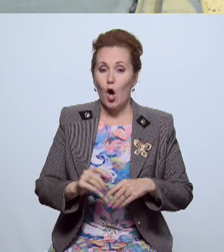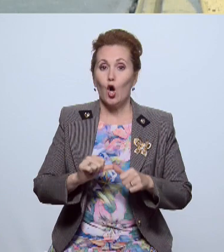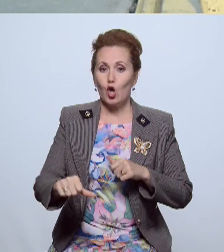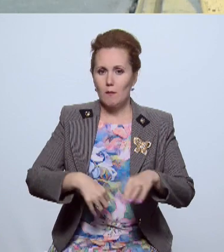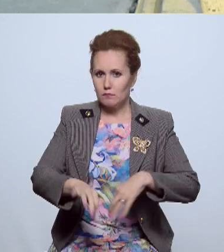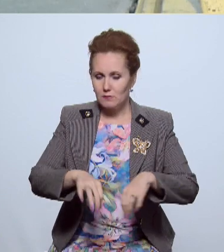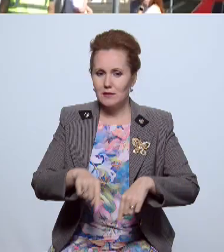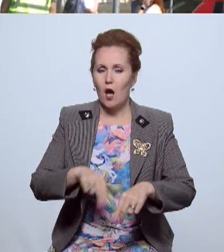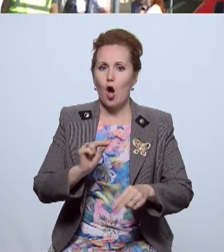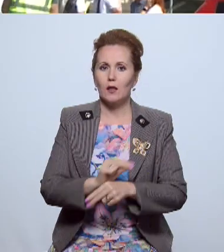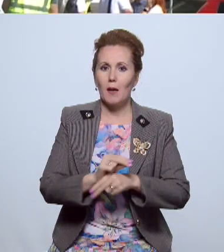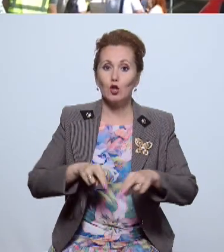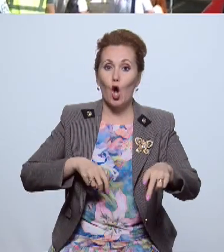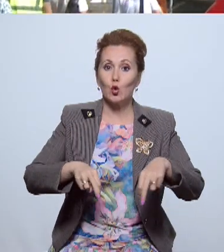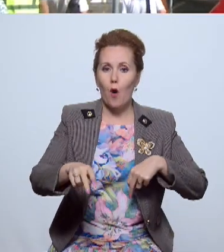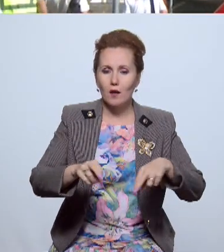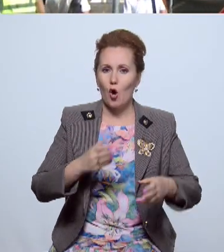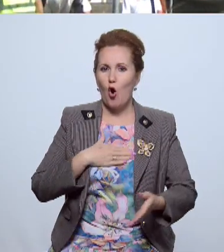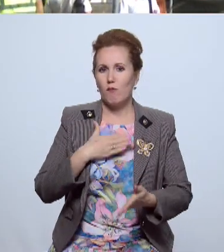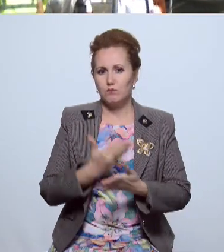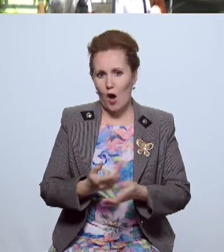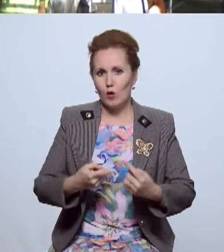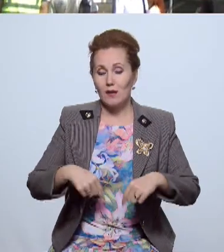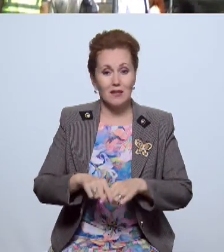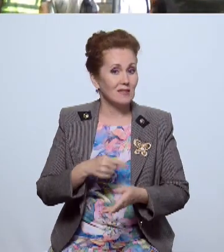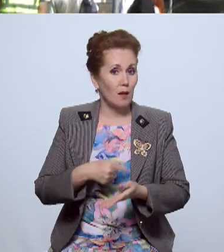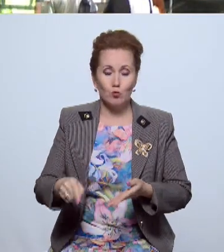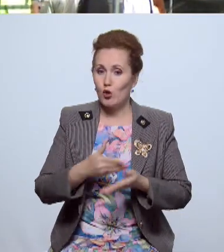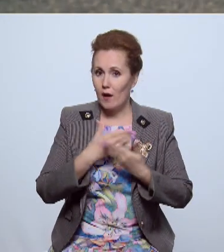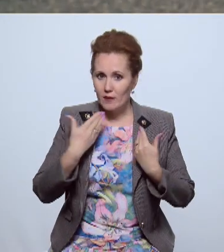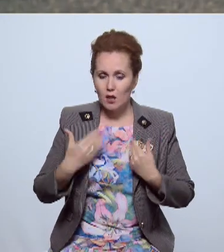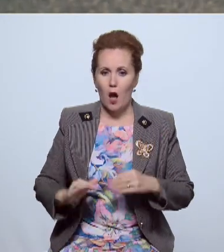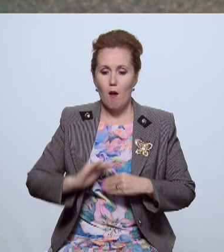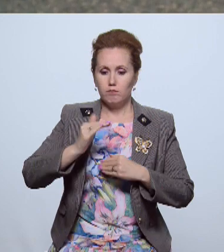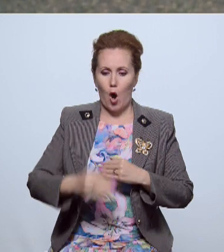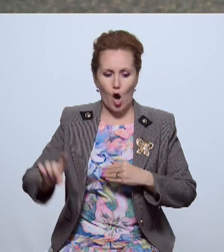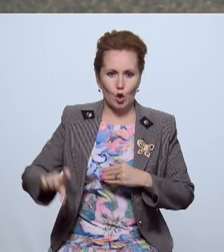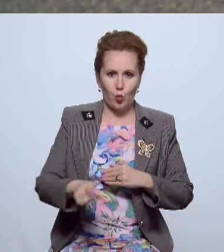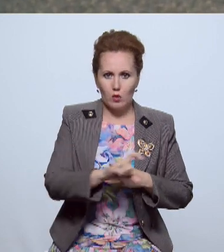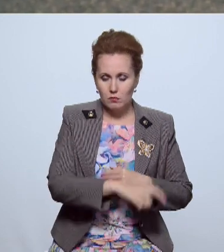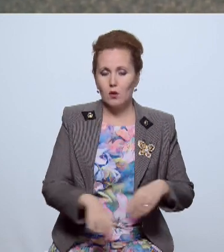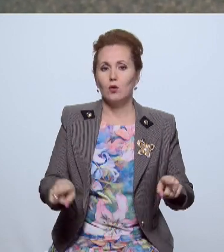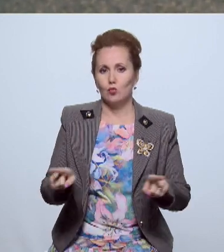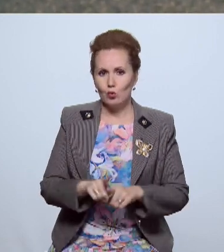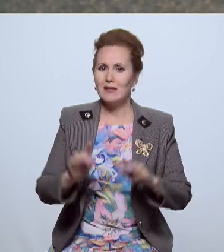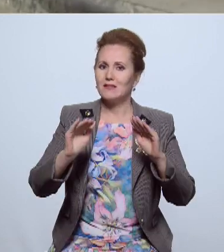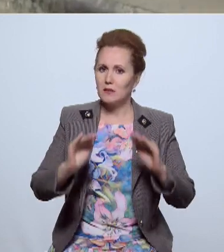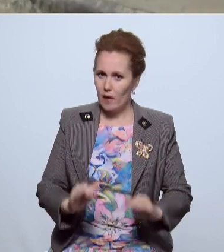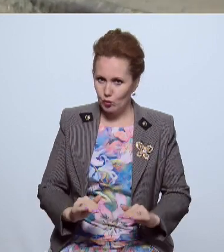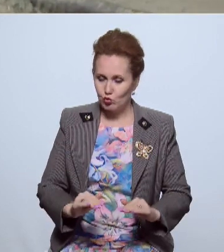здесь отремонтировали и тротуары. К ним у общественников замечаний тоже нет. Бордюрные камни при пересечении с проезжей частью